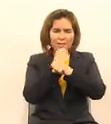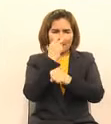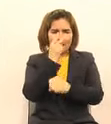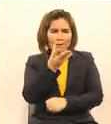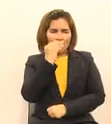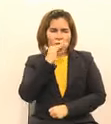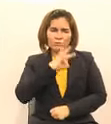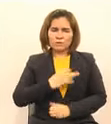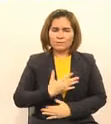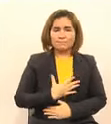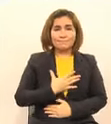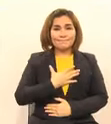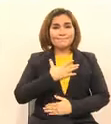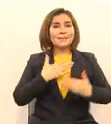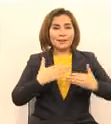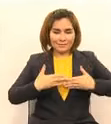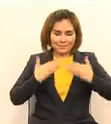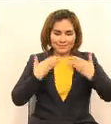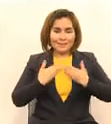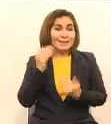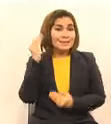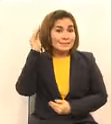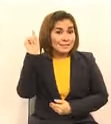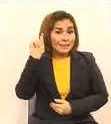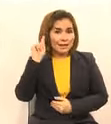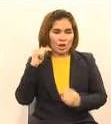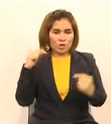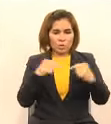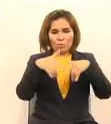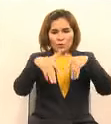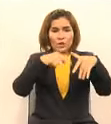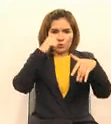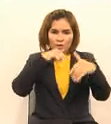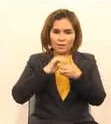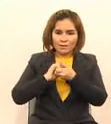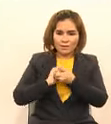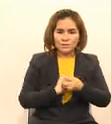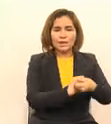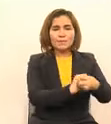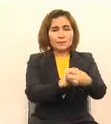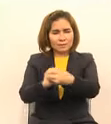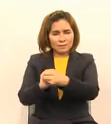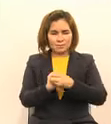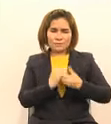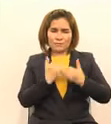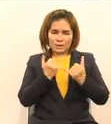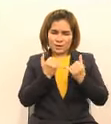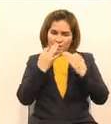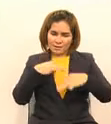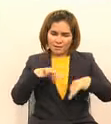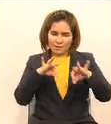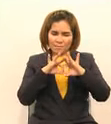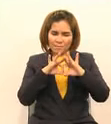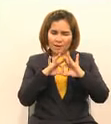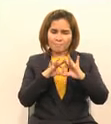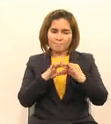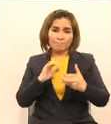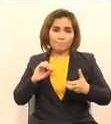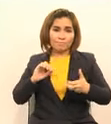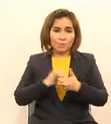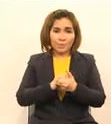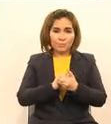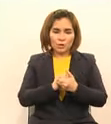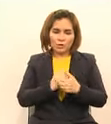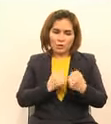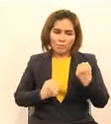จมากๆกับสิ่งที่เกิดขึ้นนะครับและเชื่อว่าความสามัคคีที่เกิดขึ้นณวันนี้นะครับจะเป็นแรงสำคัญแรงผลักดันสำคัญที่